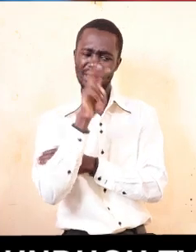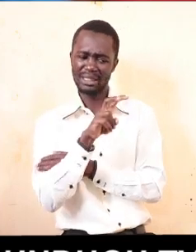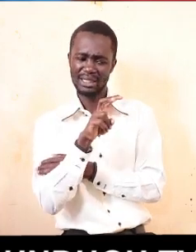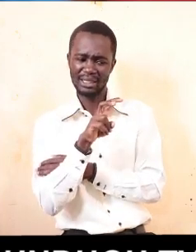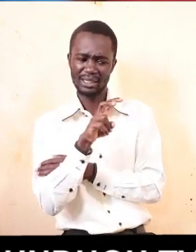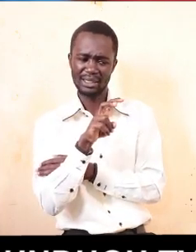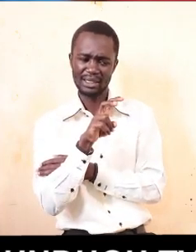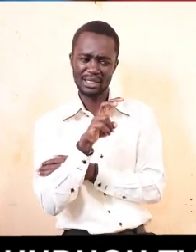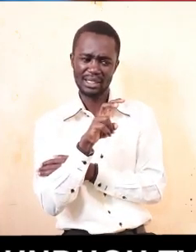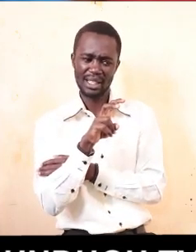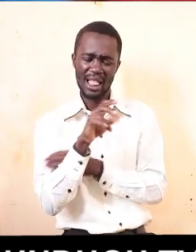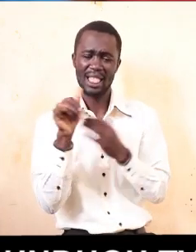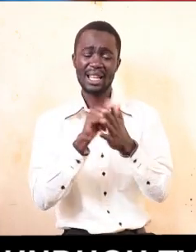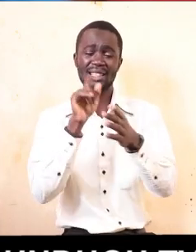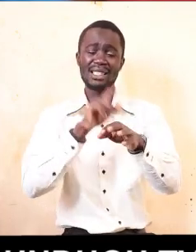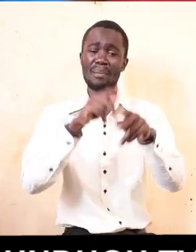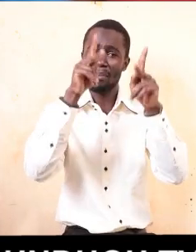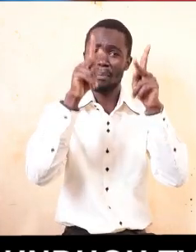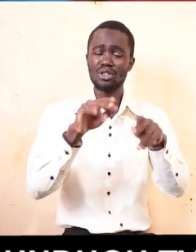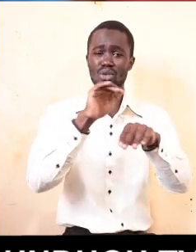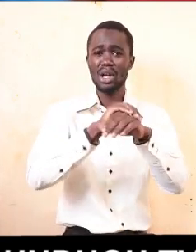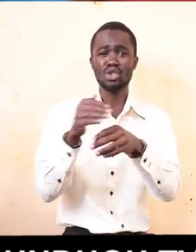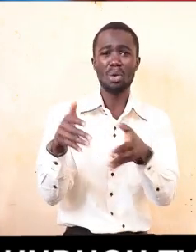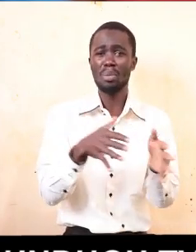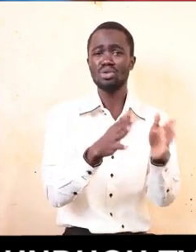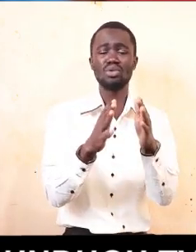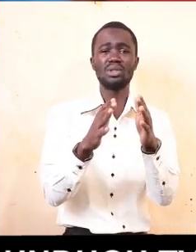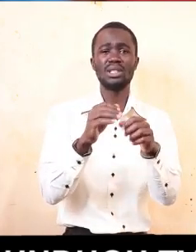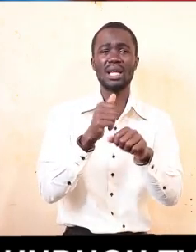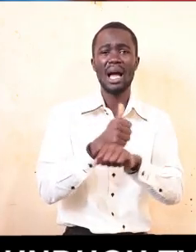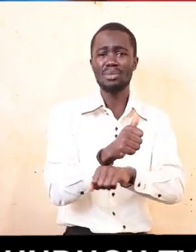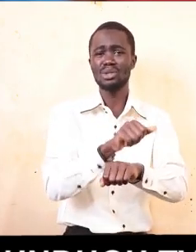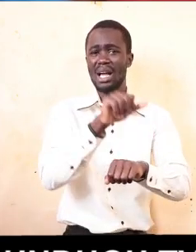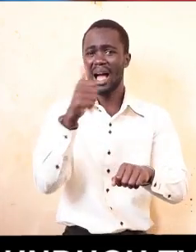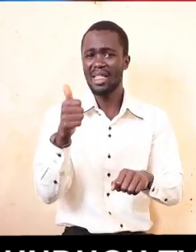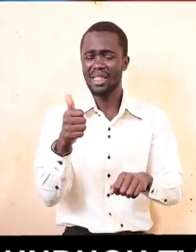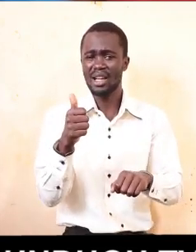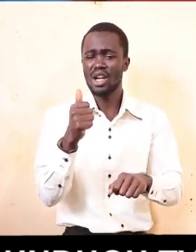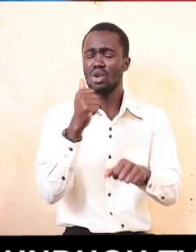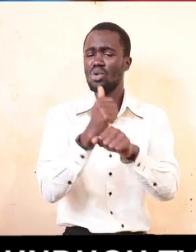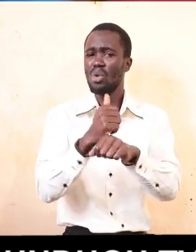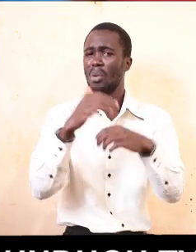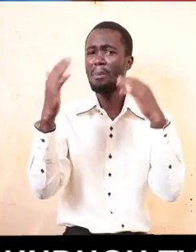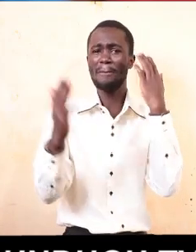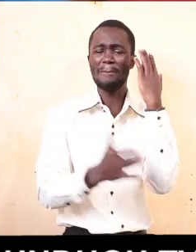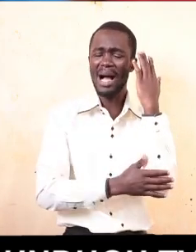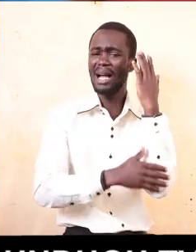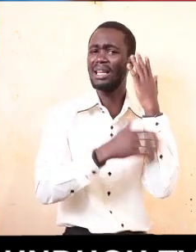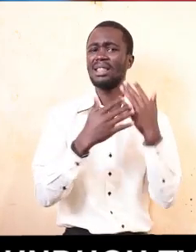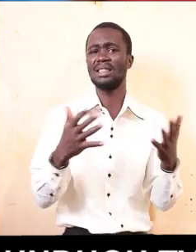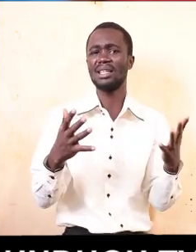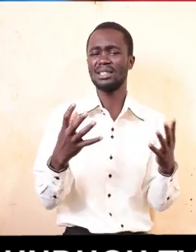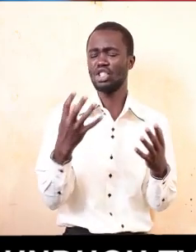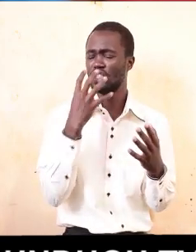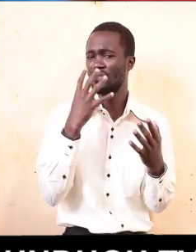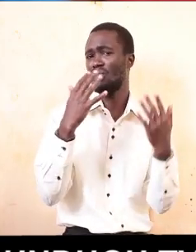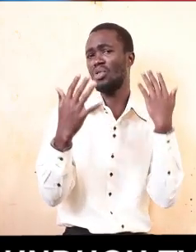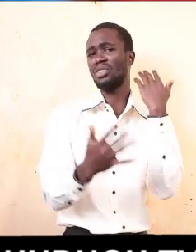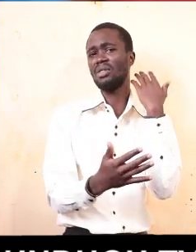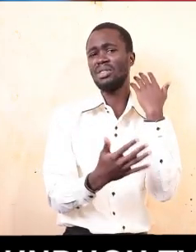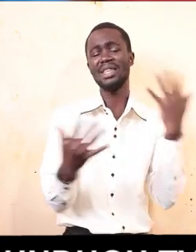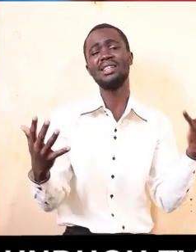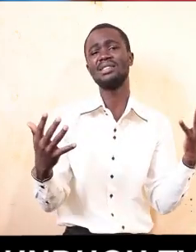akipata nafasi ya kudhulumu mwengine, anamtendea mambo ya aibu, mambo ya